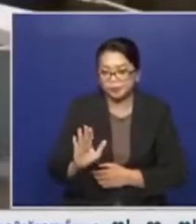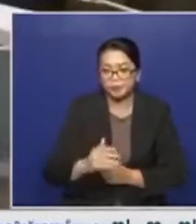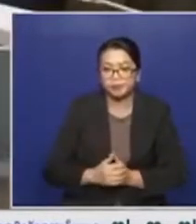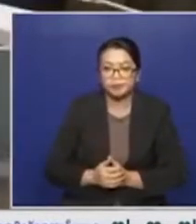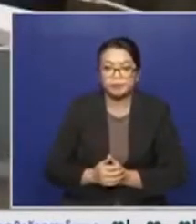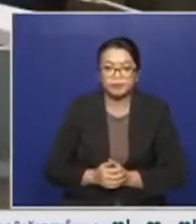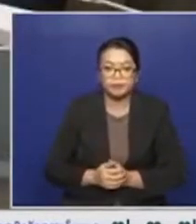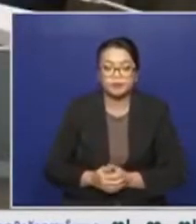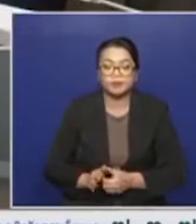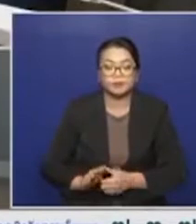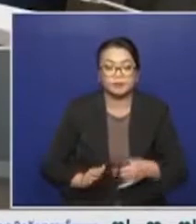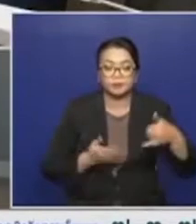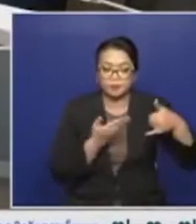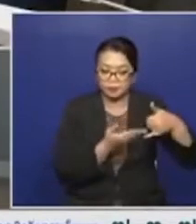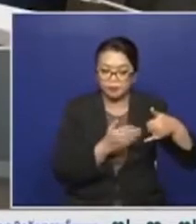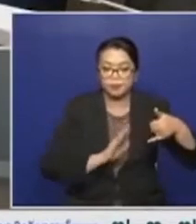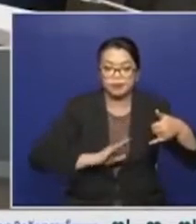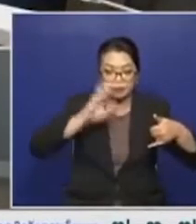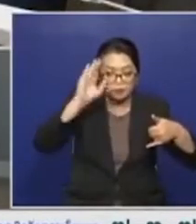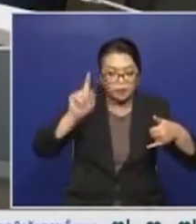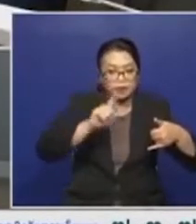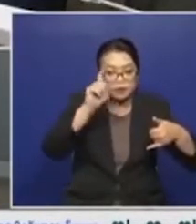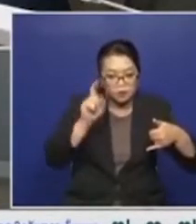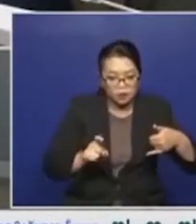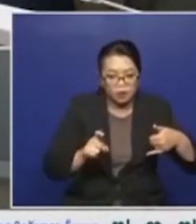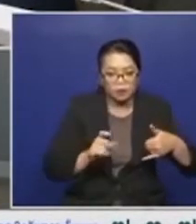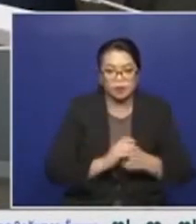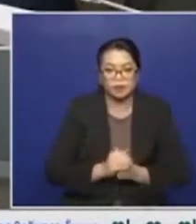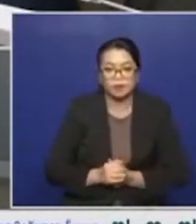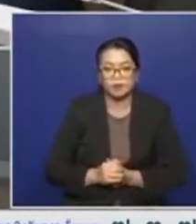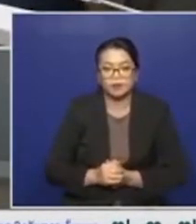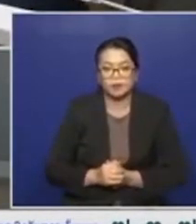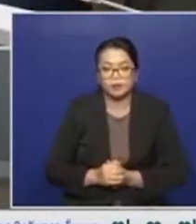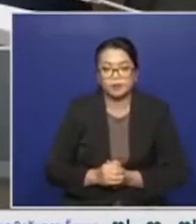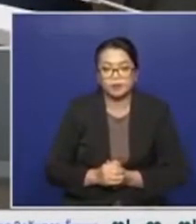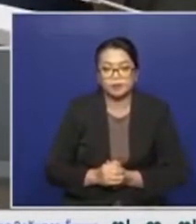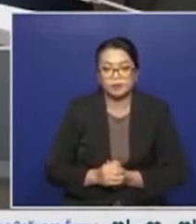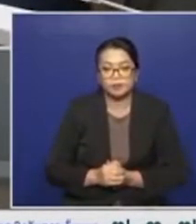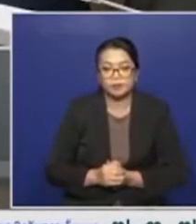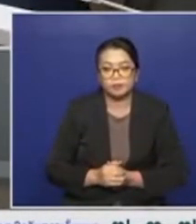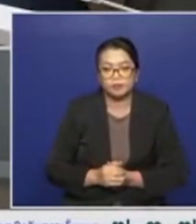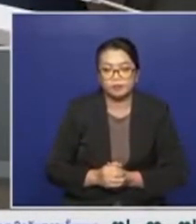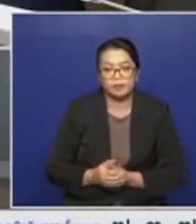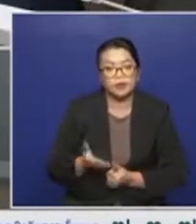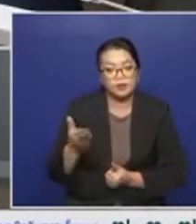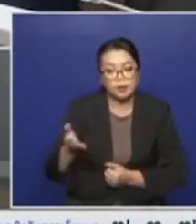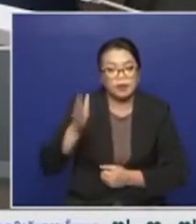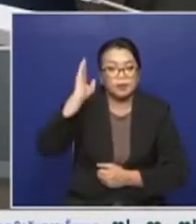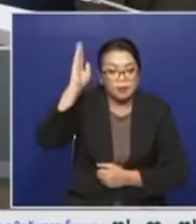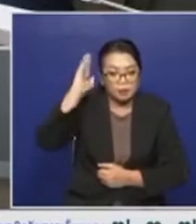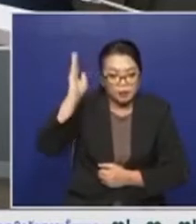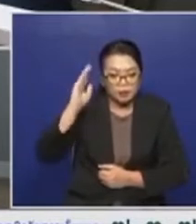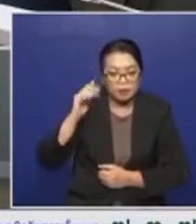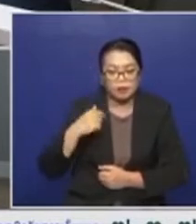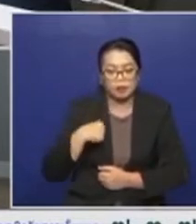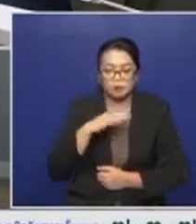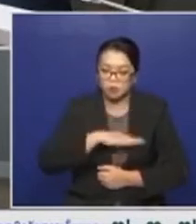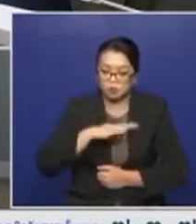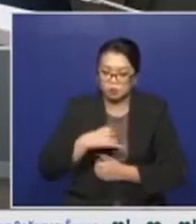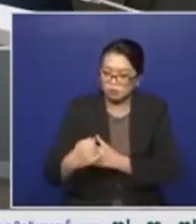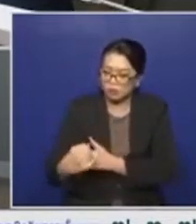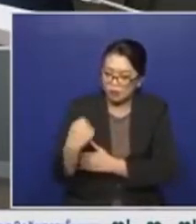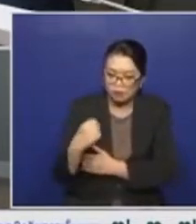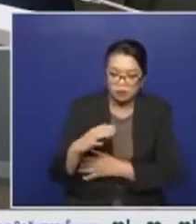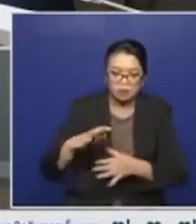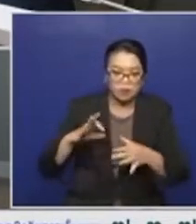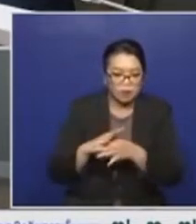กับการที่ประท้วงเนี่ยตั้งข้อสังเกตไว้นะครับว่าเอ่อที่ท่านอธิบายและนั้นค่อนข้างจะรุนแรงที่